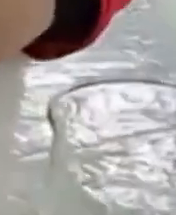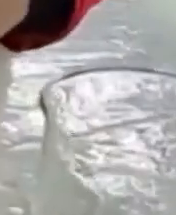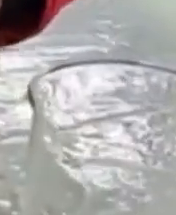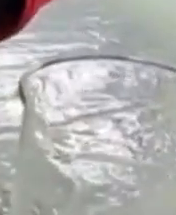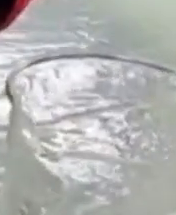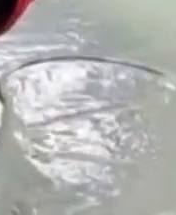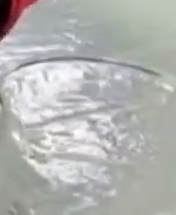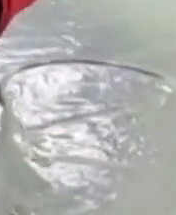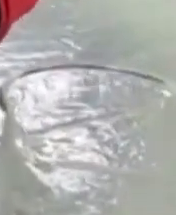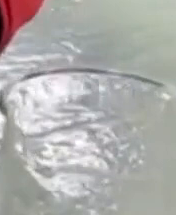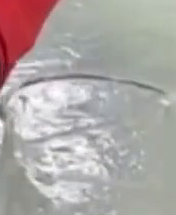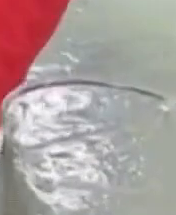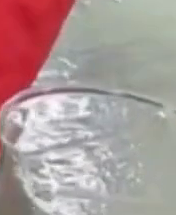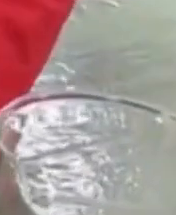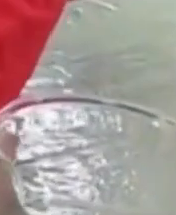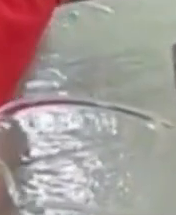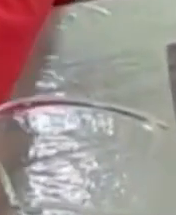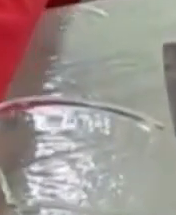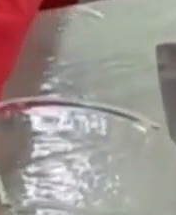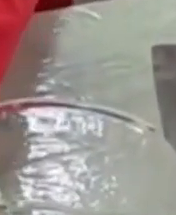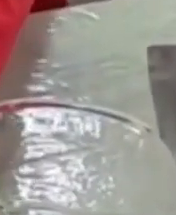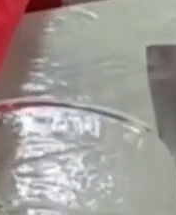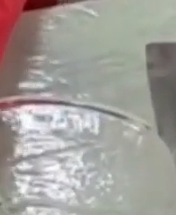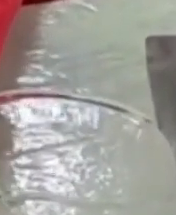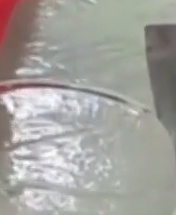sawit. Ini dia minyak sawit.